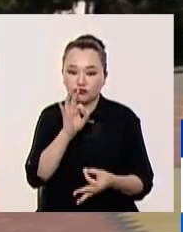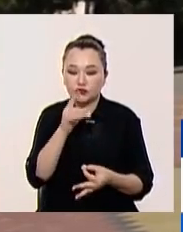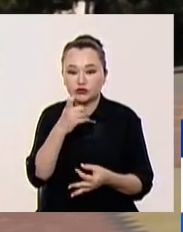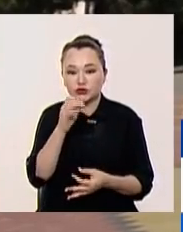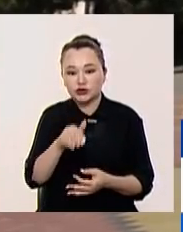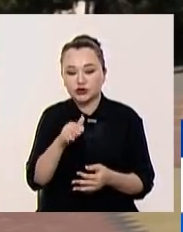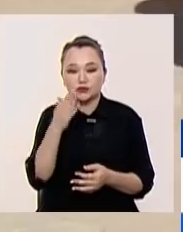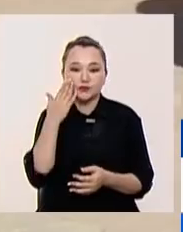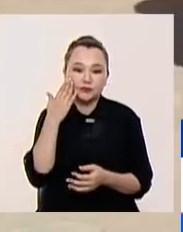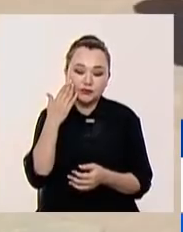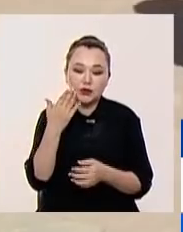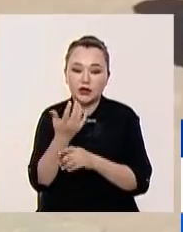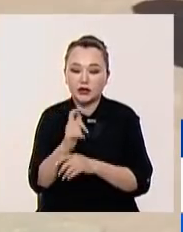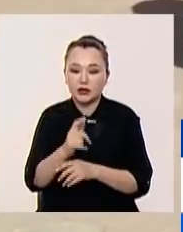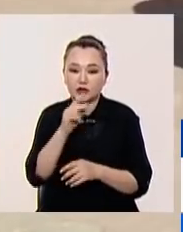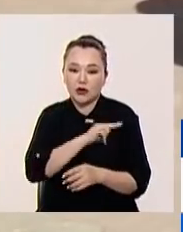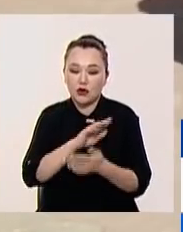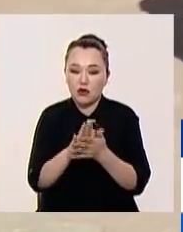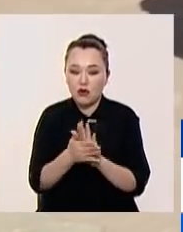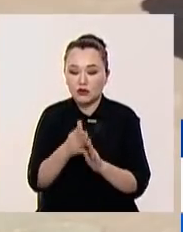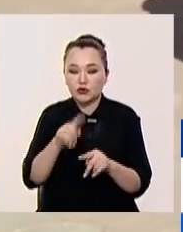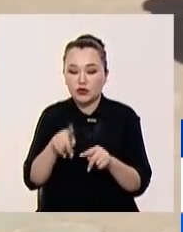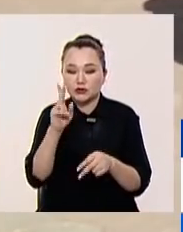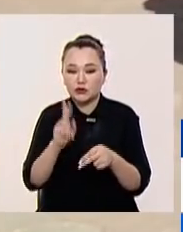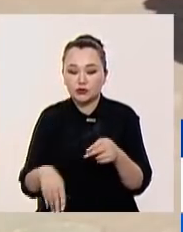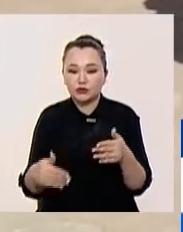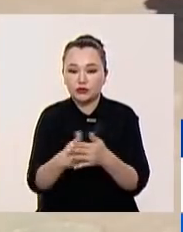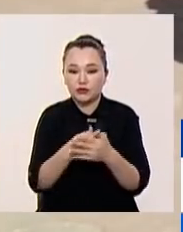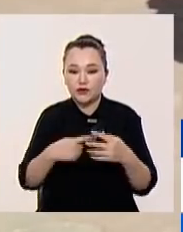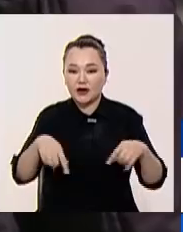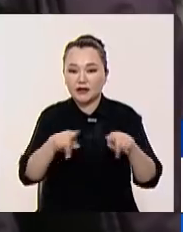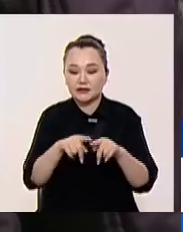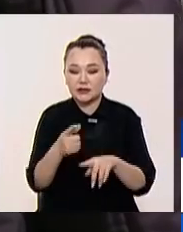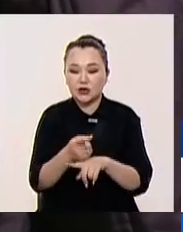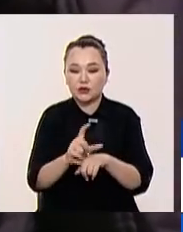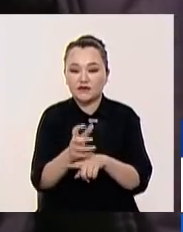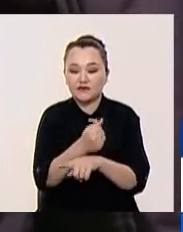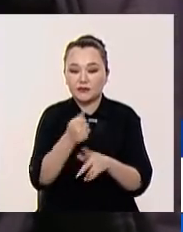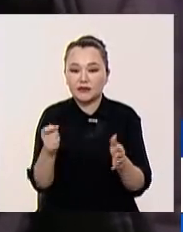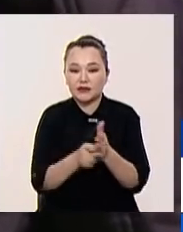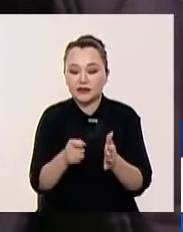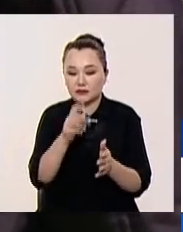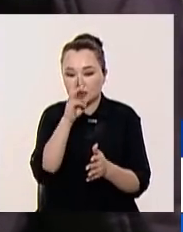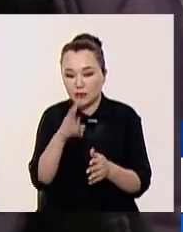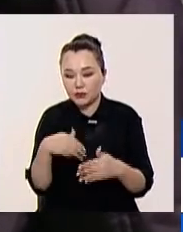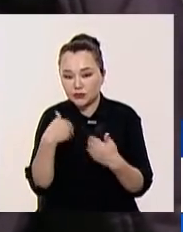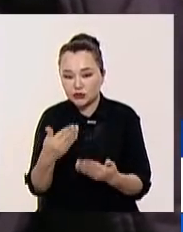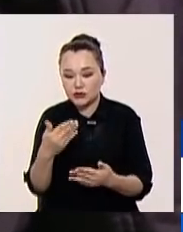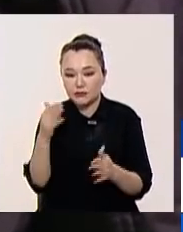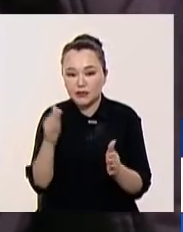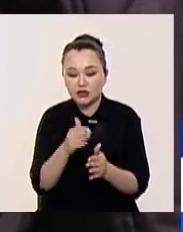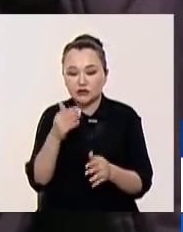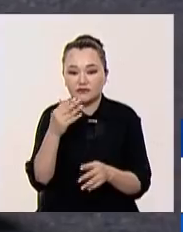тысяч тенге. Договор с университетом истекает, а в новом охранном агентстве, которое выиграло тендер, предложили заработную плату меньше